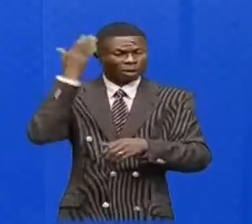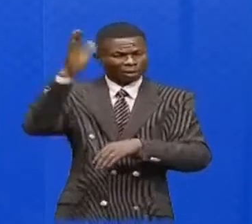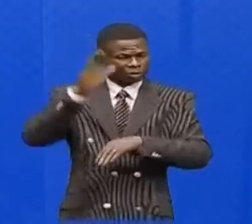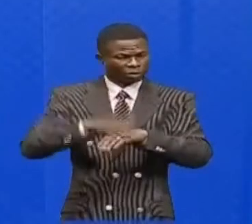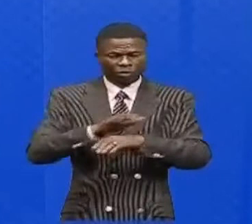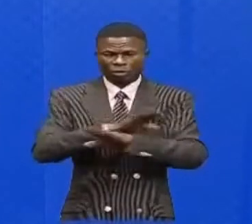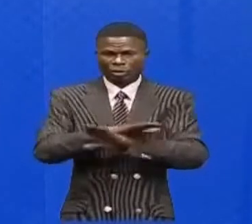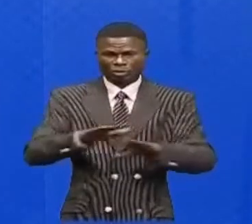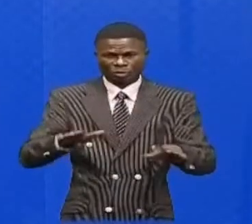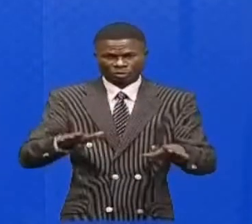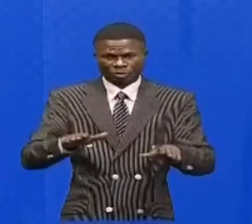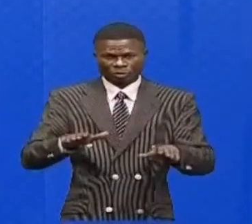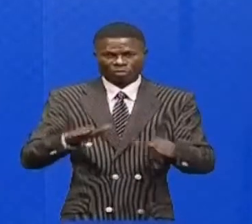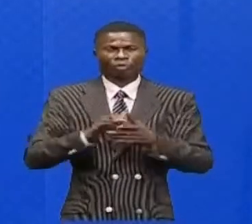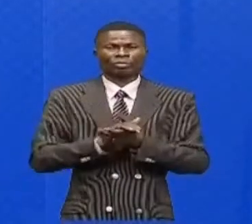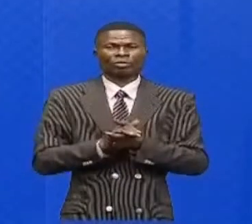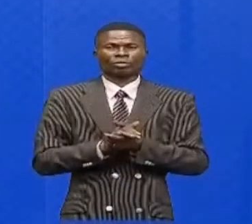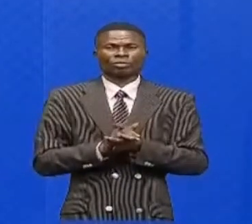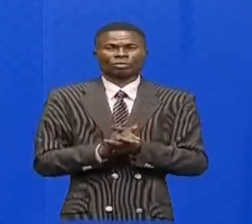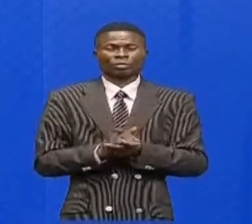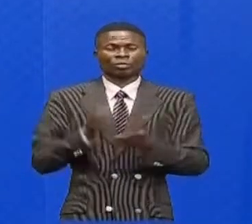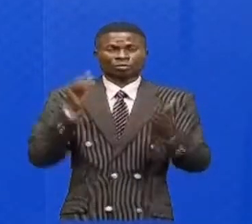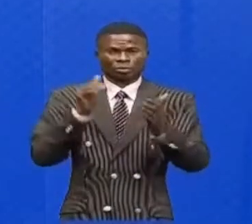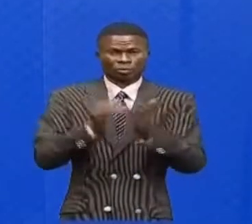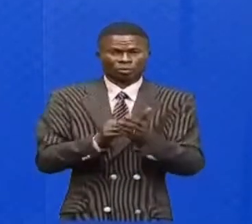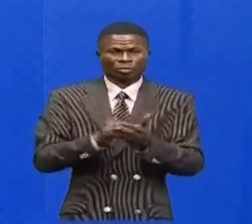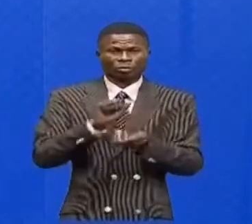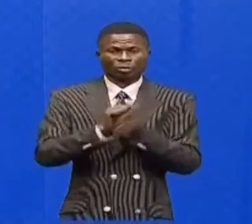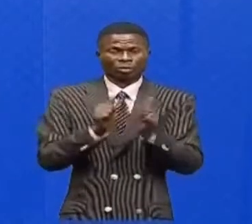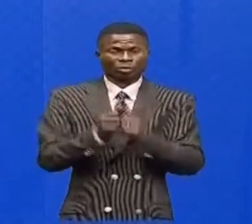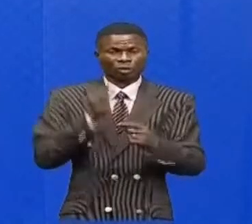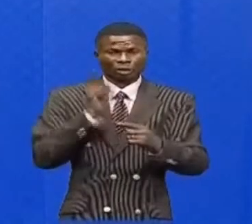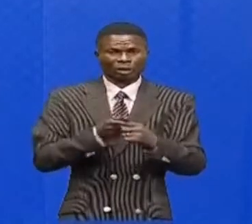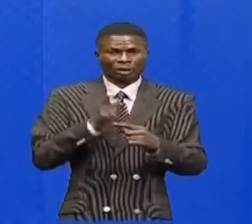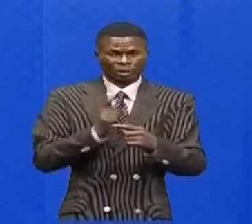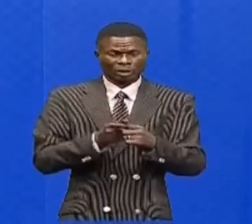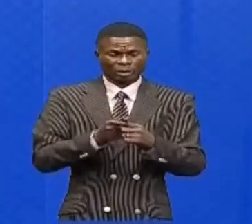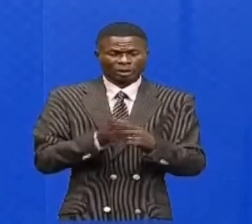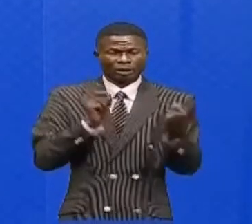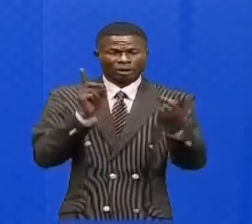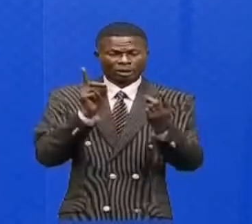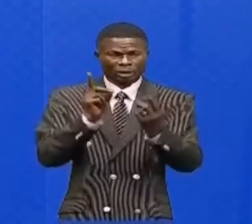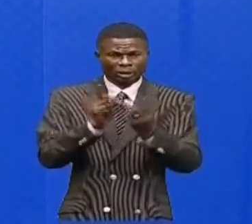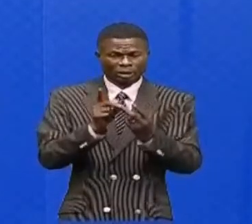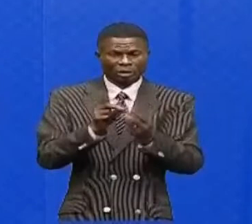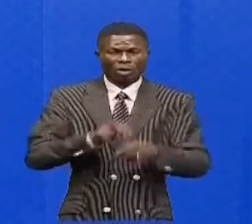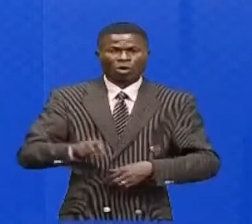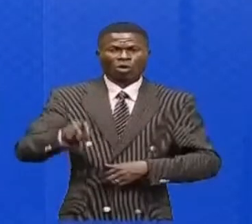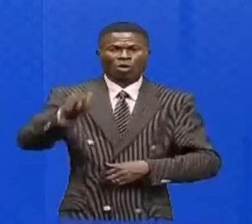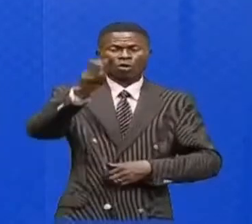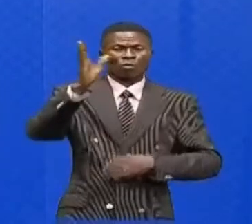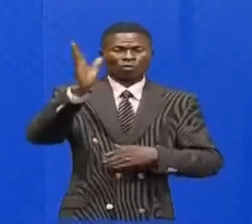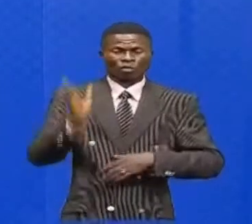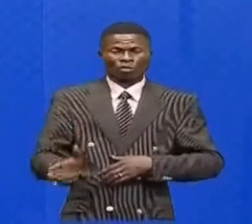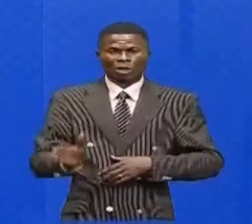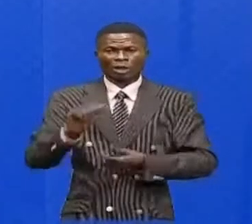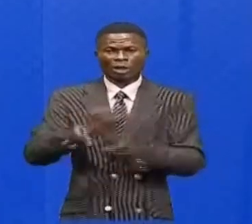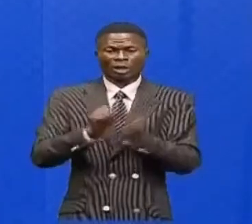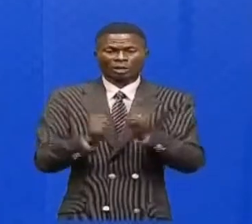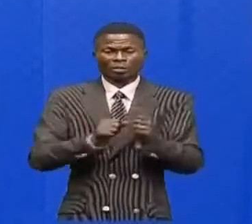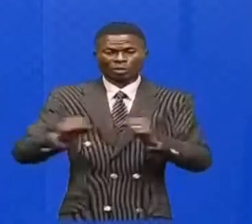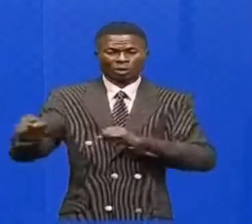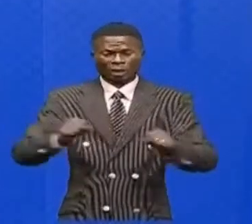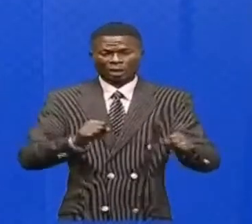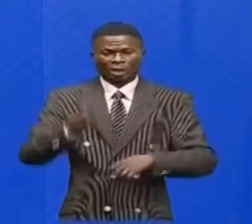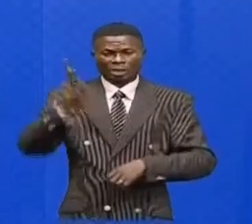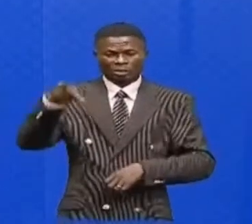vagues. Au regard des difficultés que rencontrent certains voyageurs au sujet du test